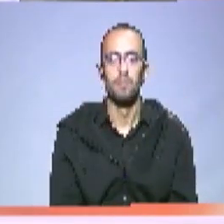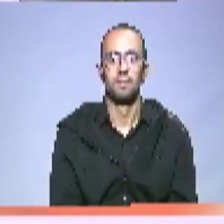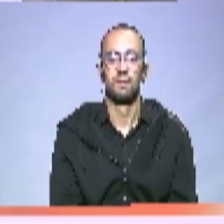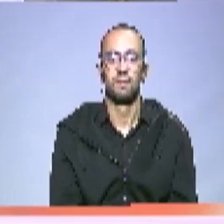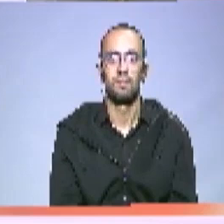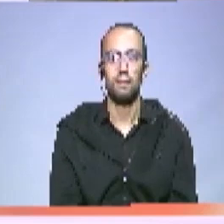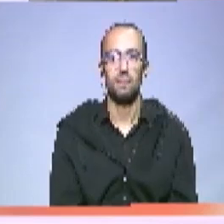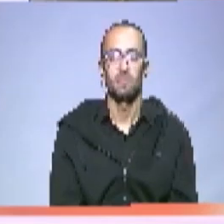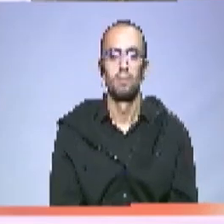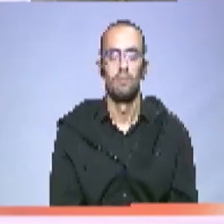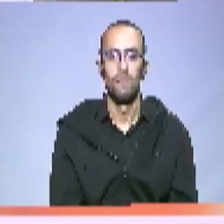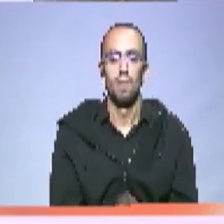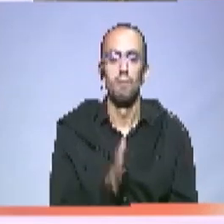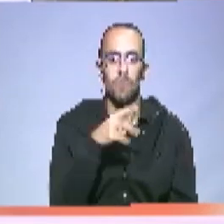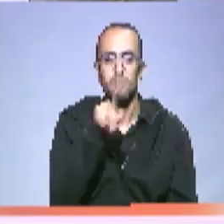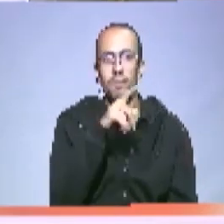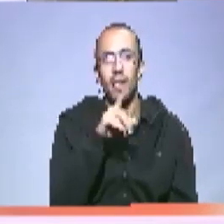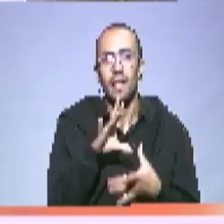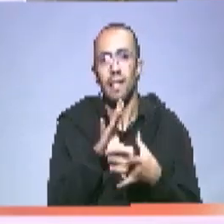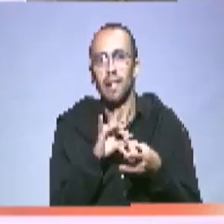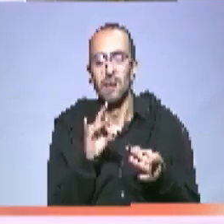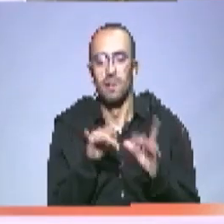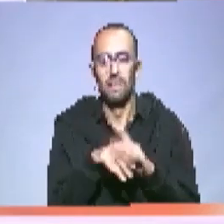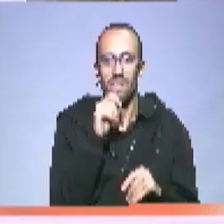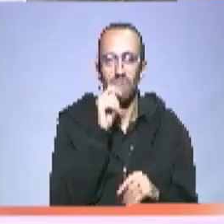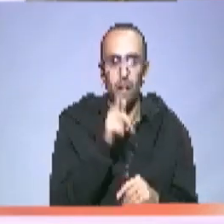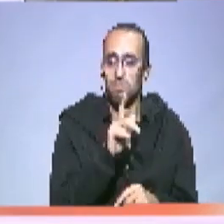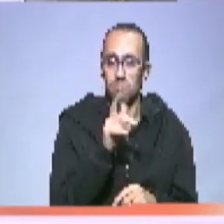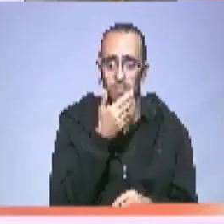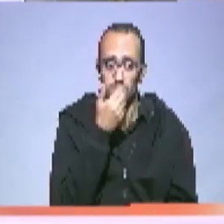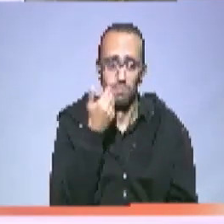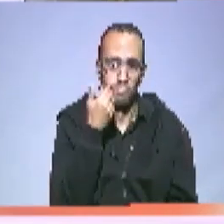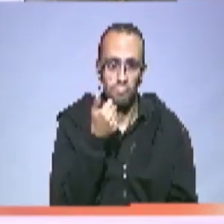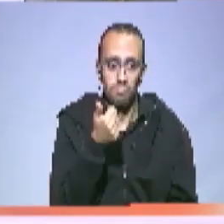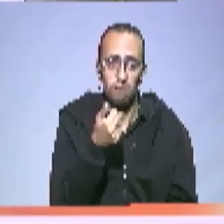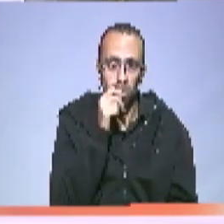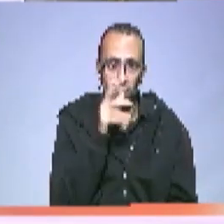حاجات يمكن انت بتكسلي تاكليها في الفطار فبتبقى شهيه جدا.